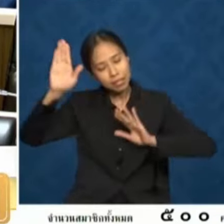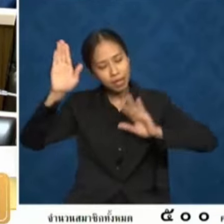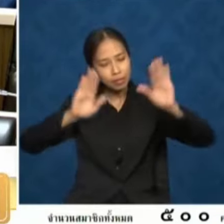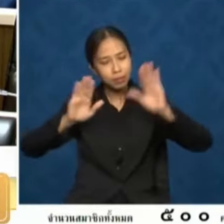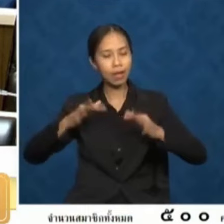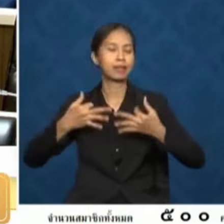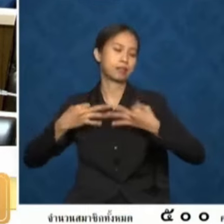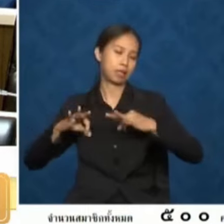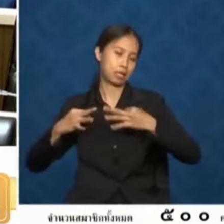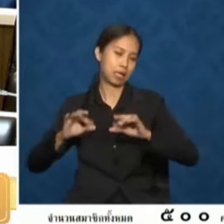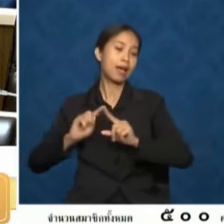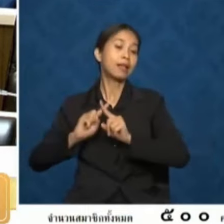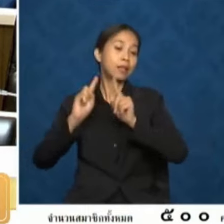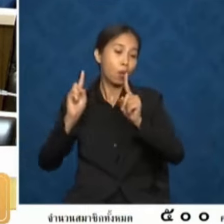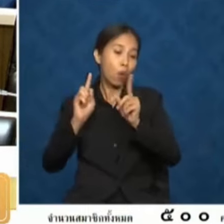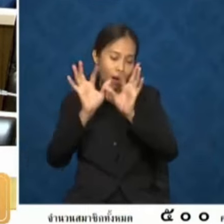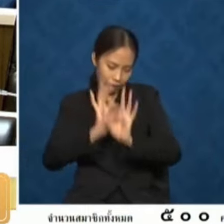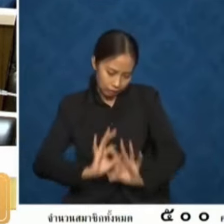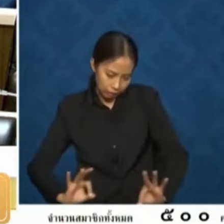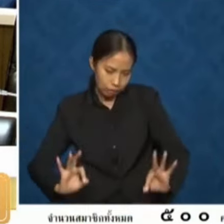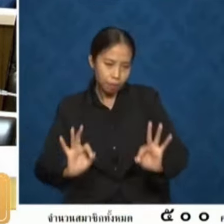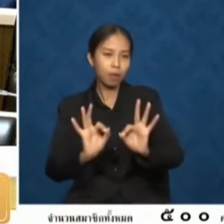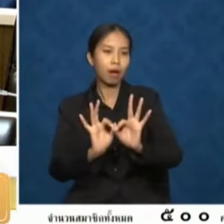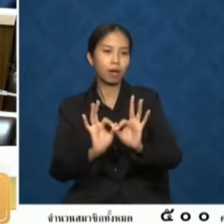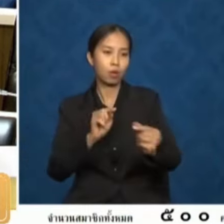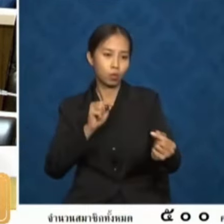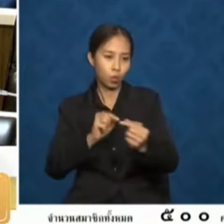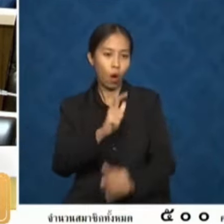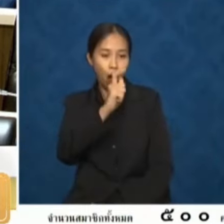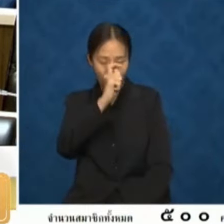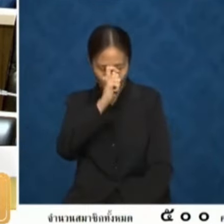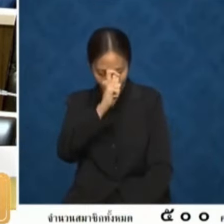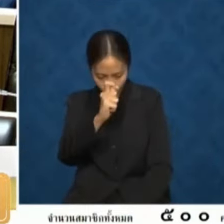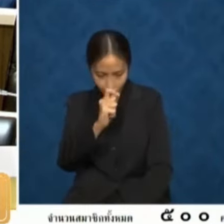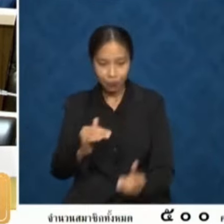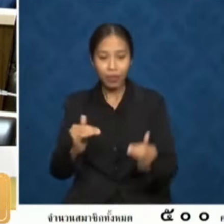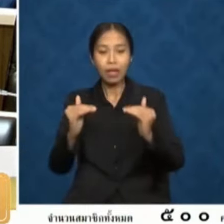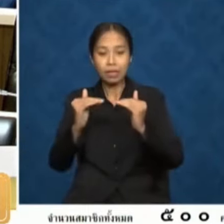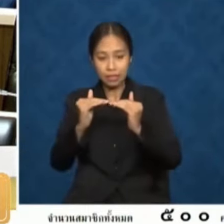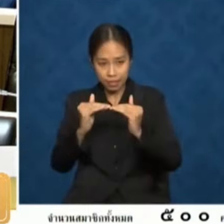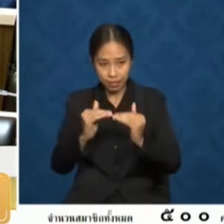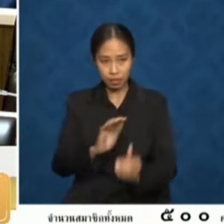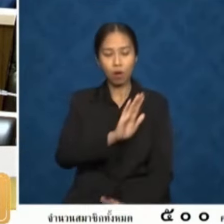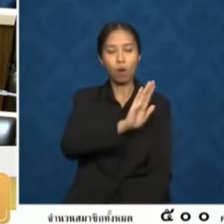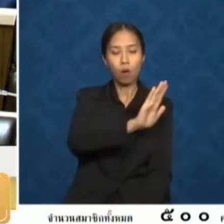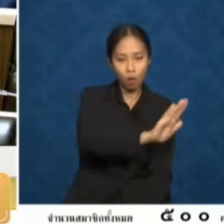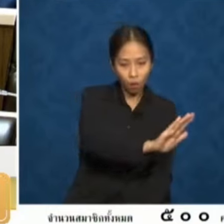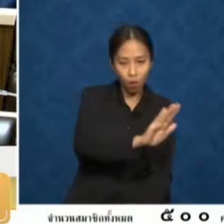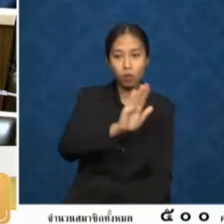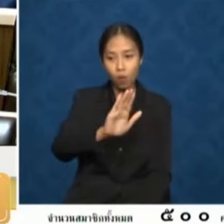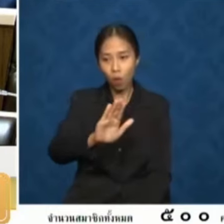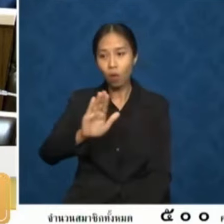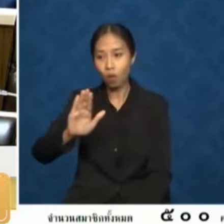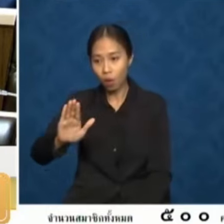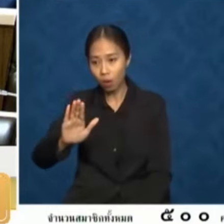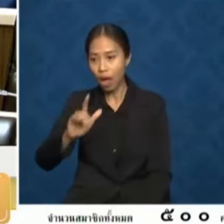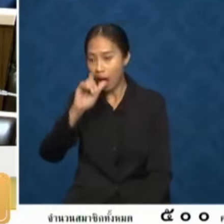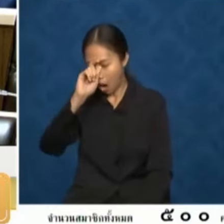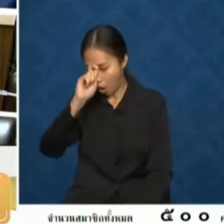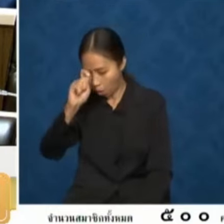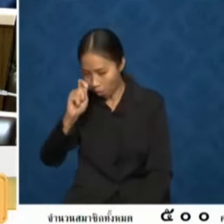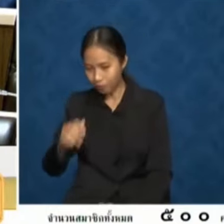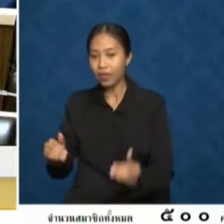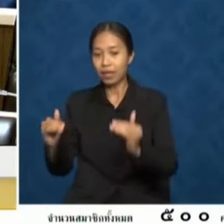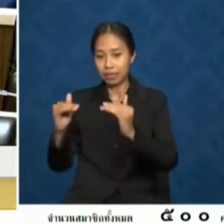ความสำคัญอย่างมากกับการเคารพสิทธิเสรีภาพของคนอื่นและเคารพสิทธิ